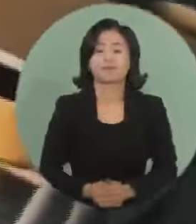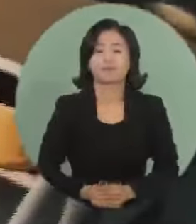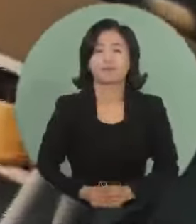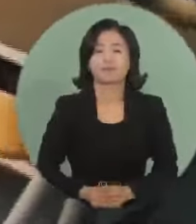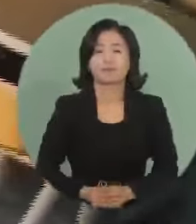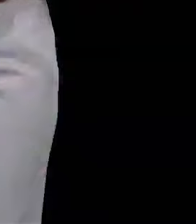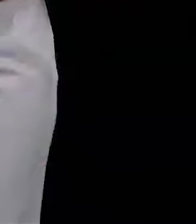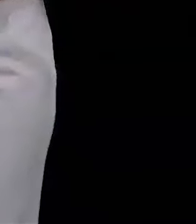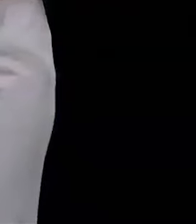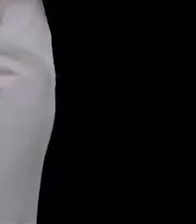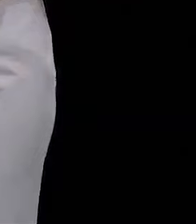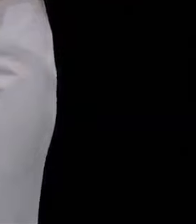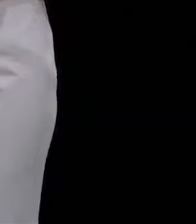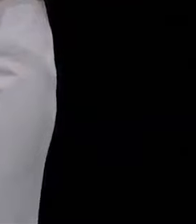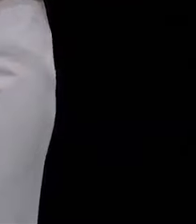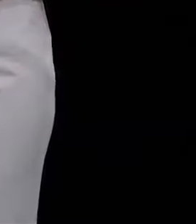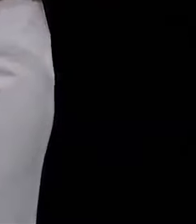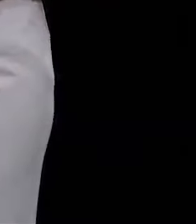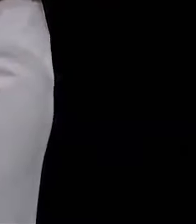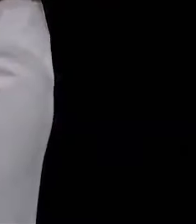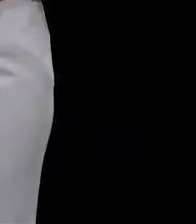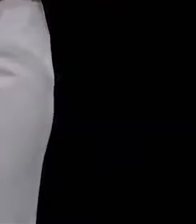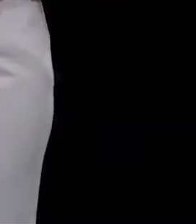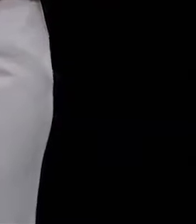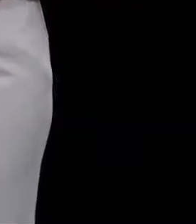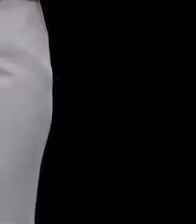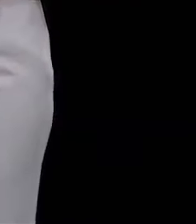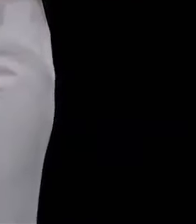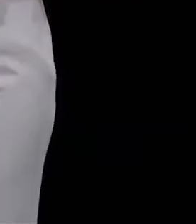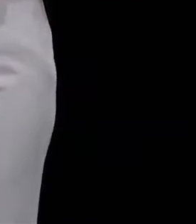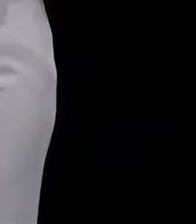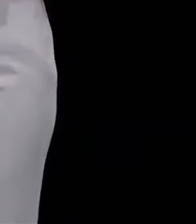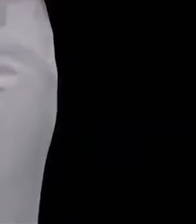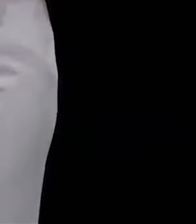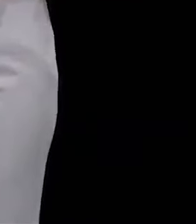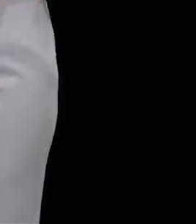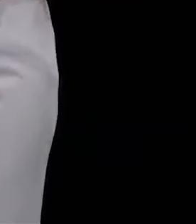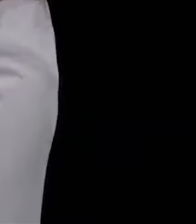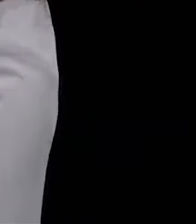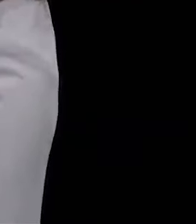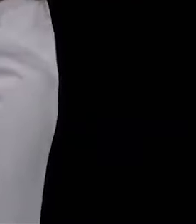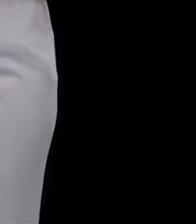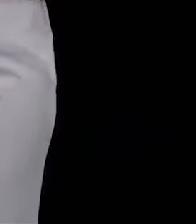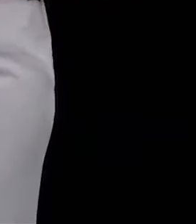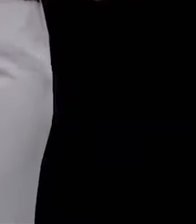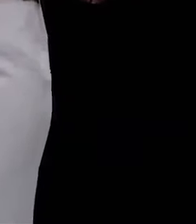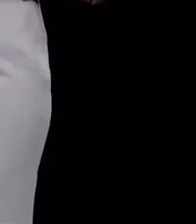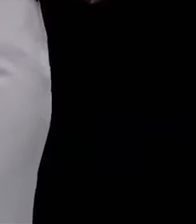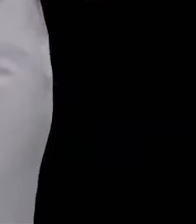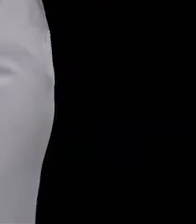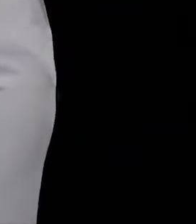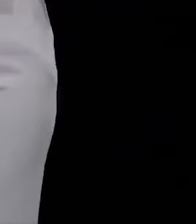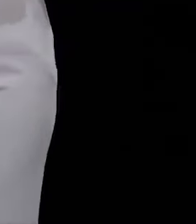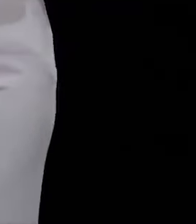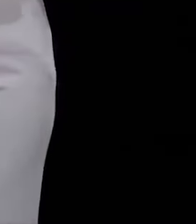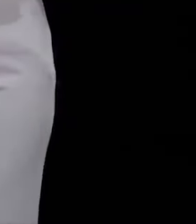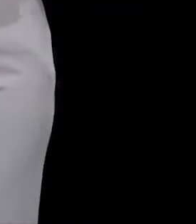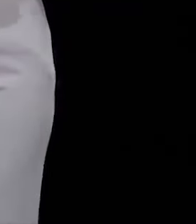김초롱입니다 언제 어디서나 내 손안의 뉴스 광주 NBC 뉴스 유튜브 구독으로